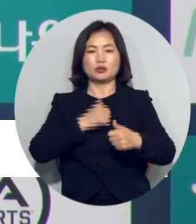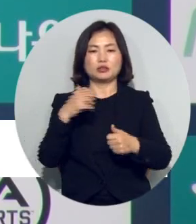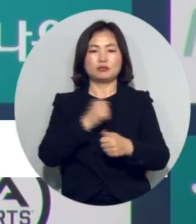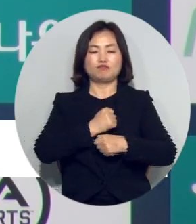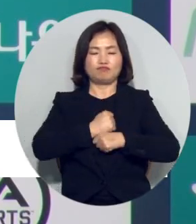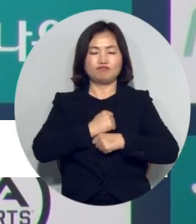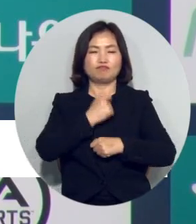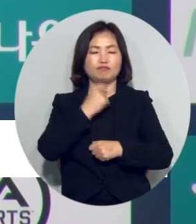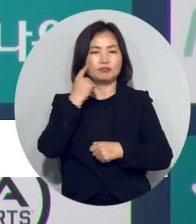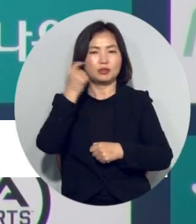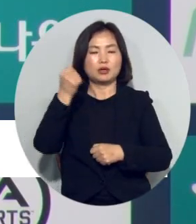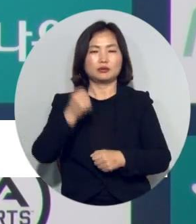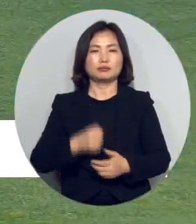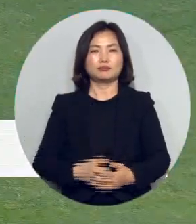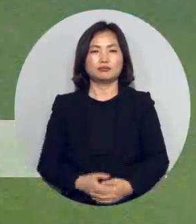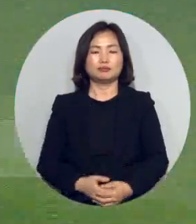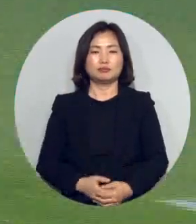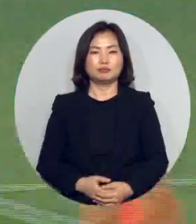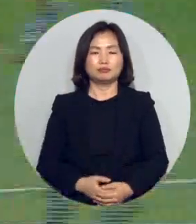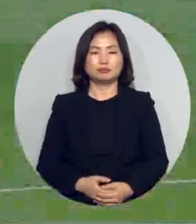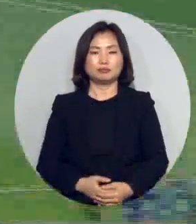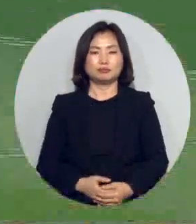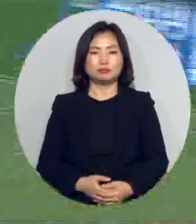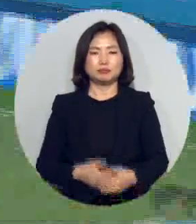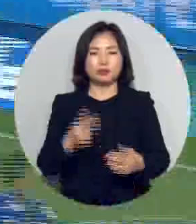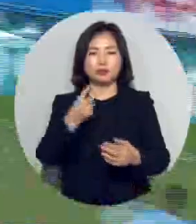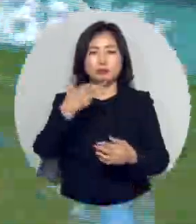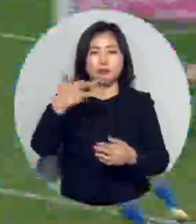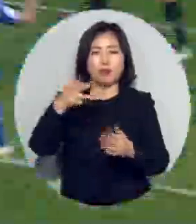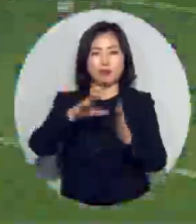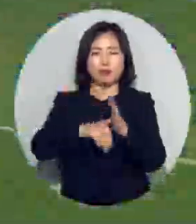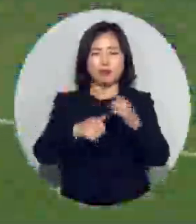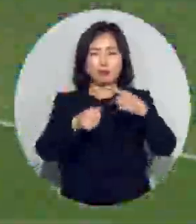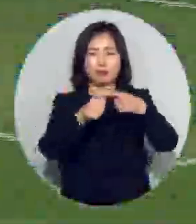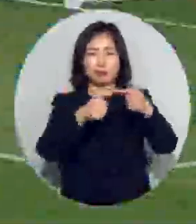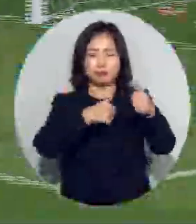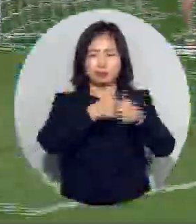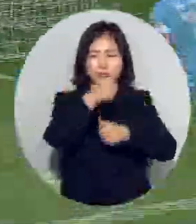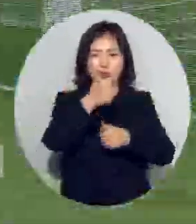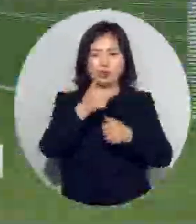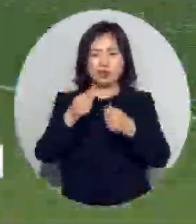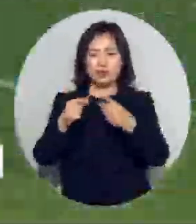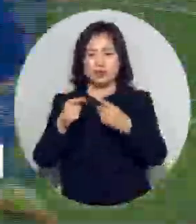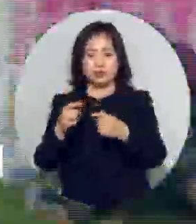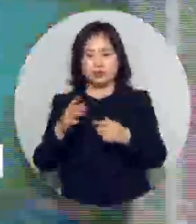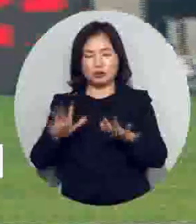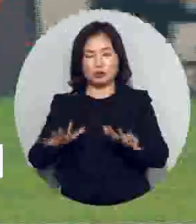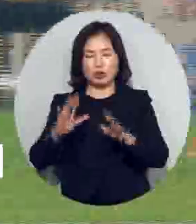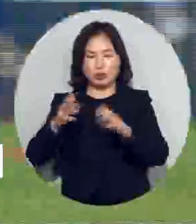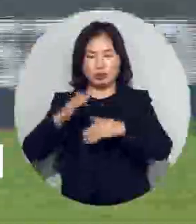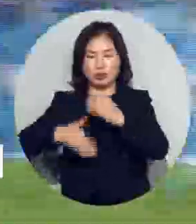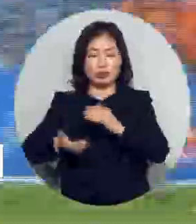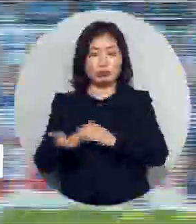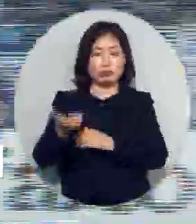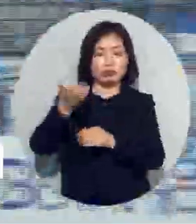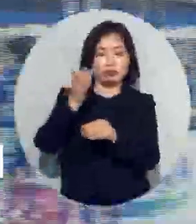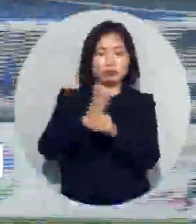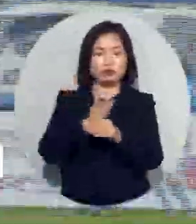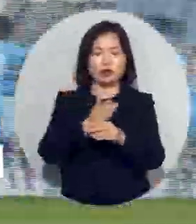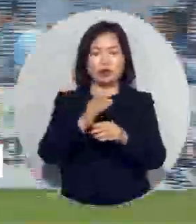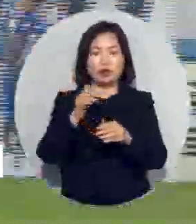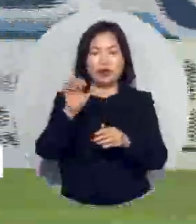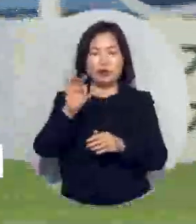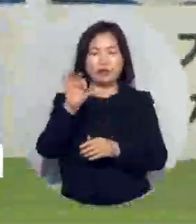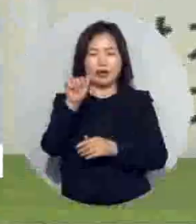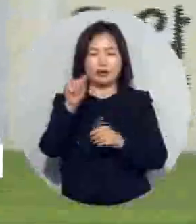지키고 싶다는 생각을 가지고 있습니다. 2018년 첫 우승과 함께 팀의 새로운 전성기를 열었던 대구가 또 한 번의 FA컵